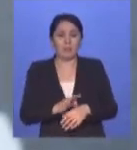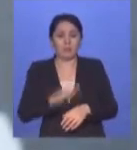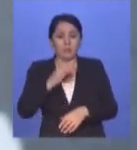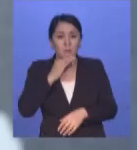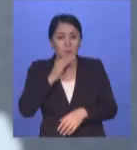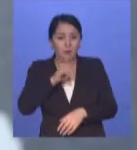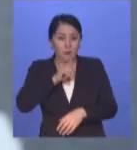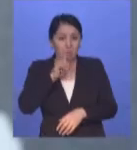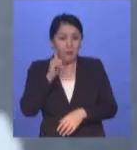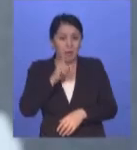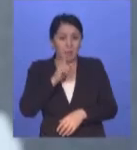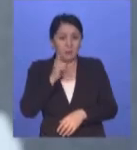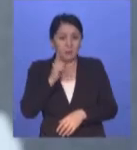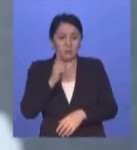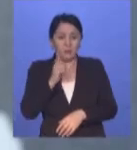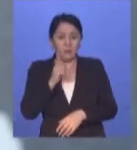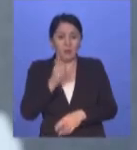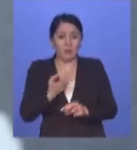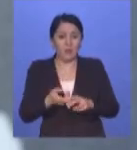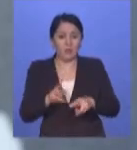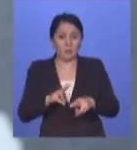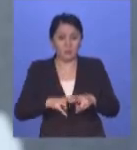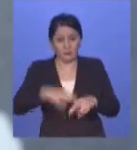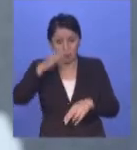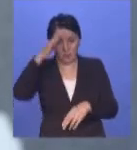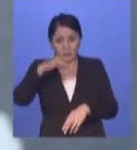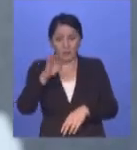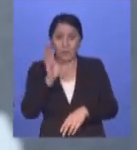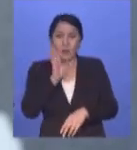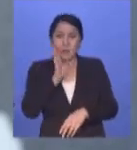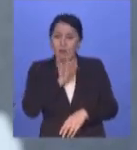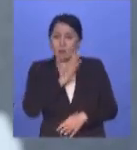көбі жасөспірімдер. Жастар болғандықтан олардың ата-аналарымен